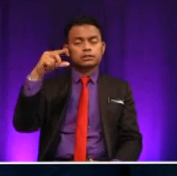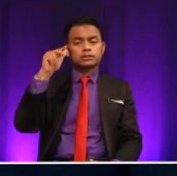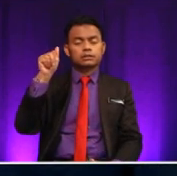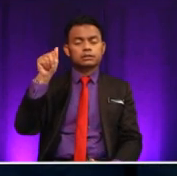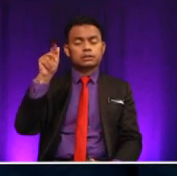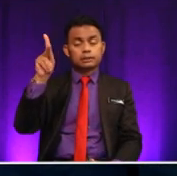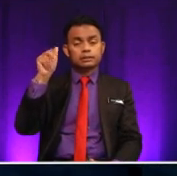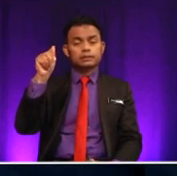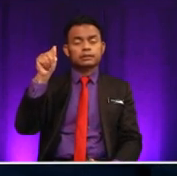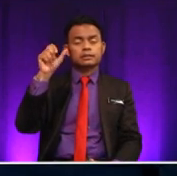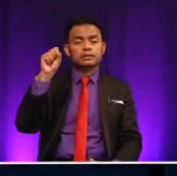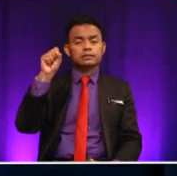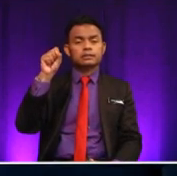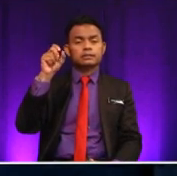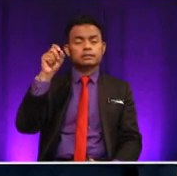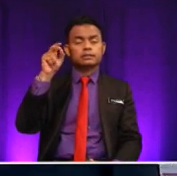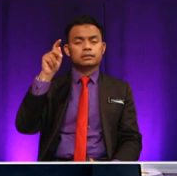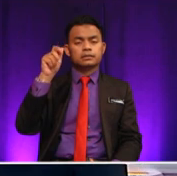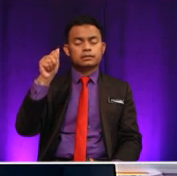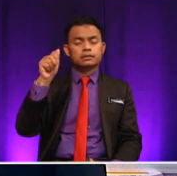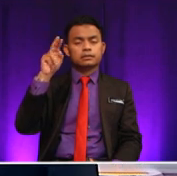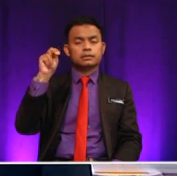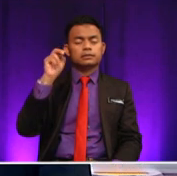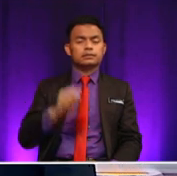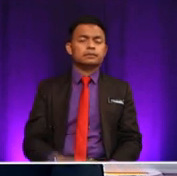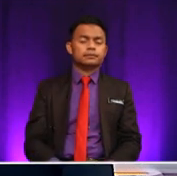hujan-hujan lain kan yaitu belajar ini